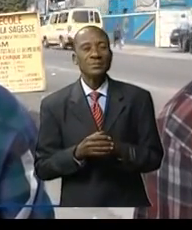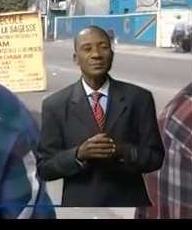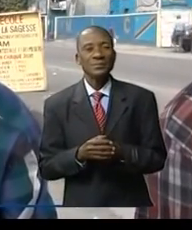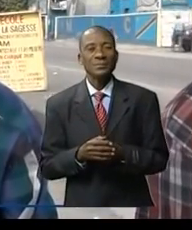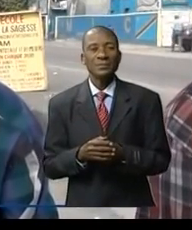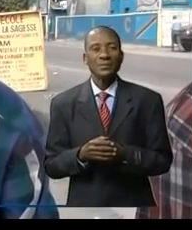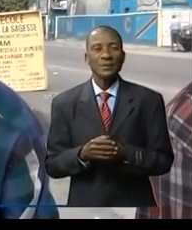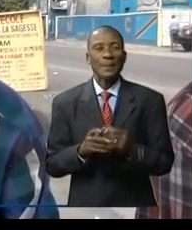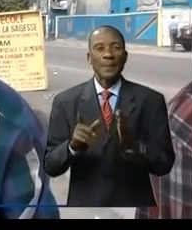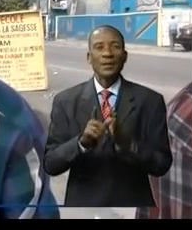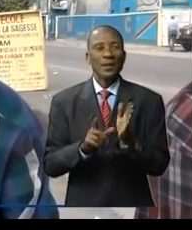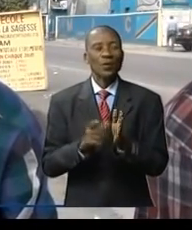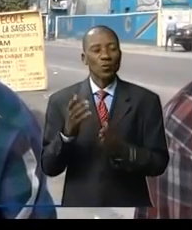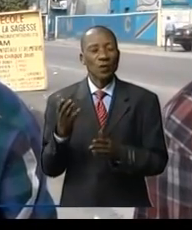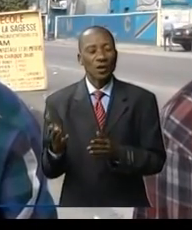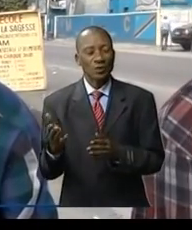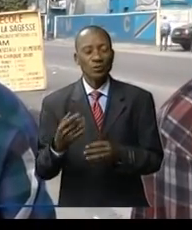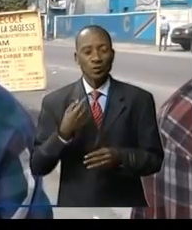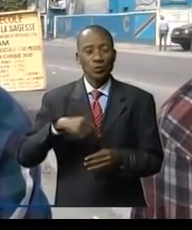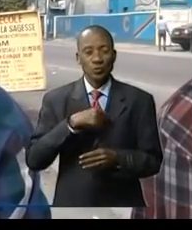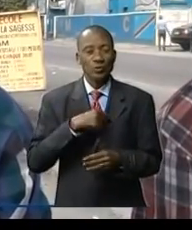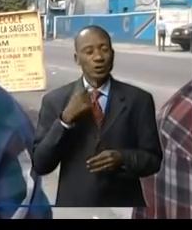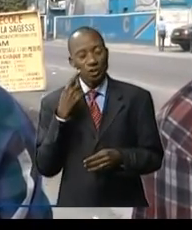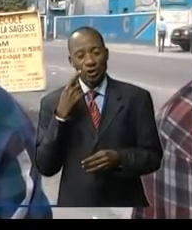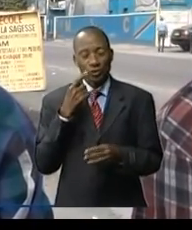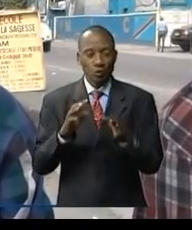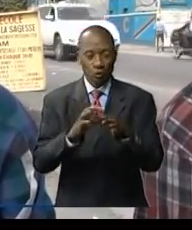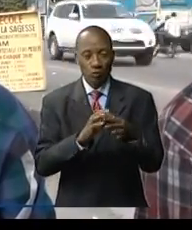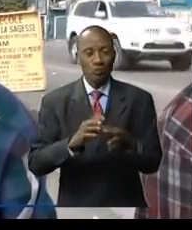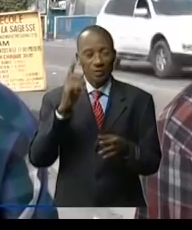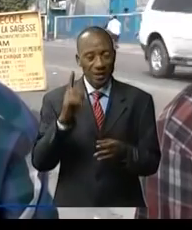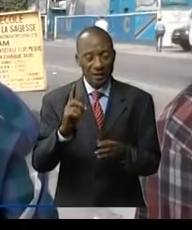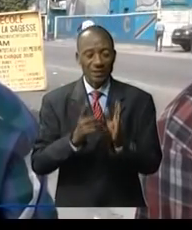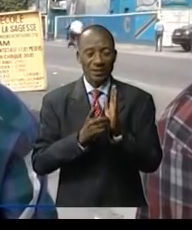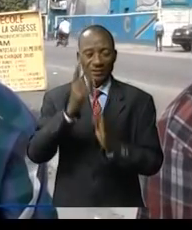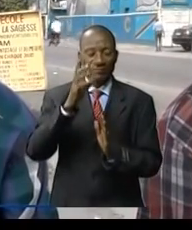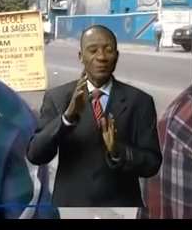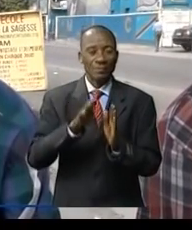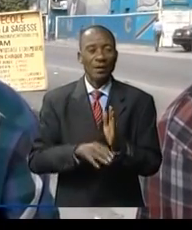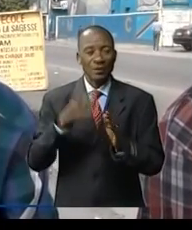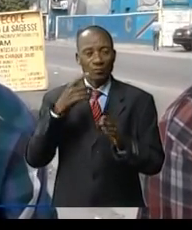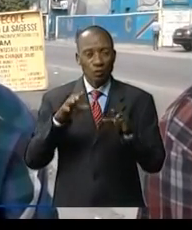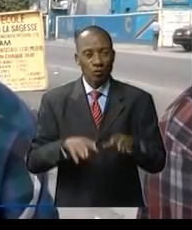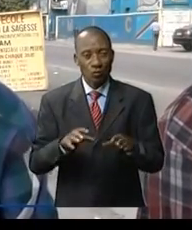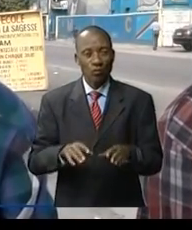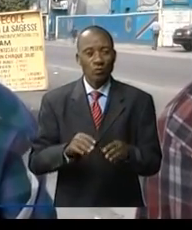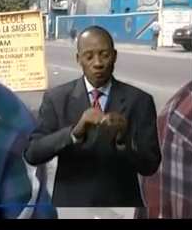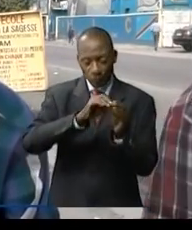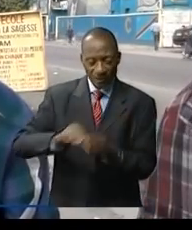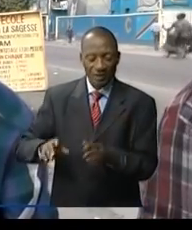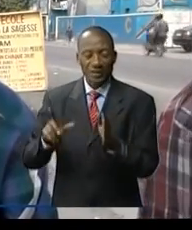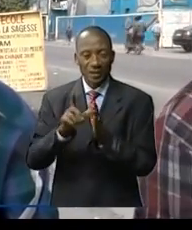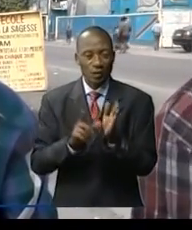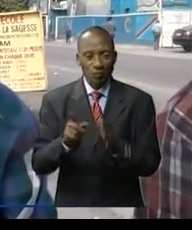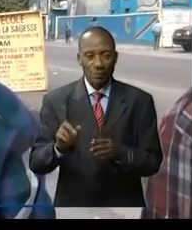diviser. À l'heure où nous sommes, nous cherchons l'unité. L'émergence du Congo ne sera pas sur cette loi. Ce que nous cherchons,